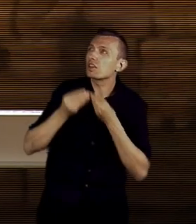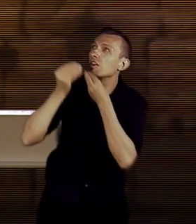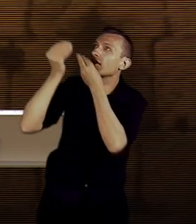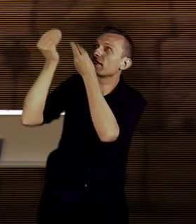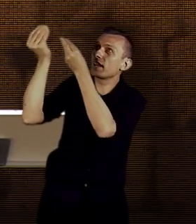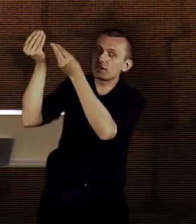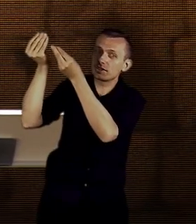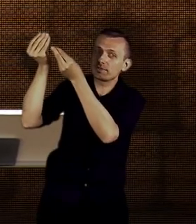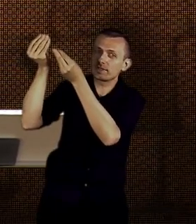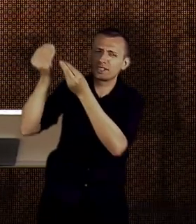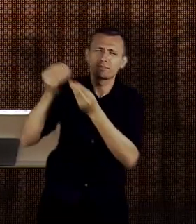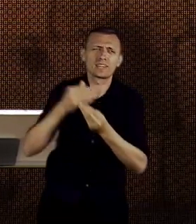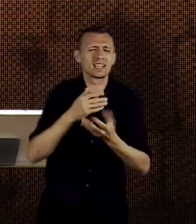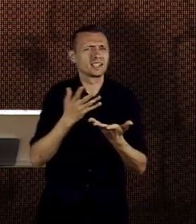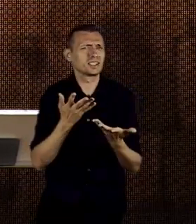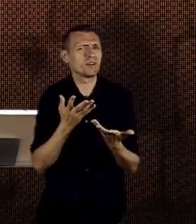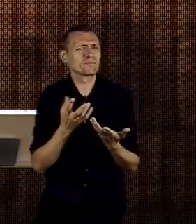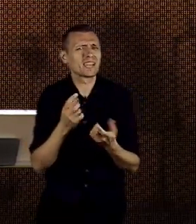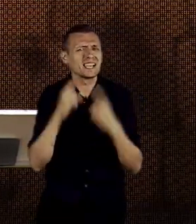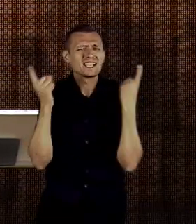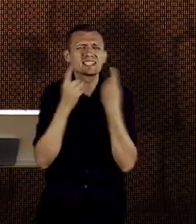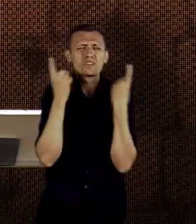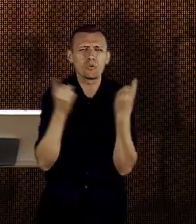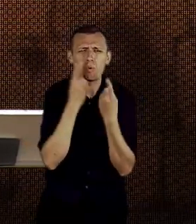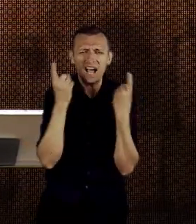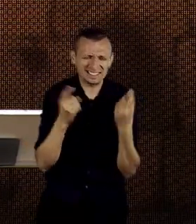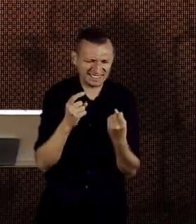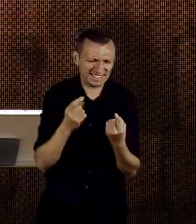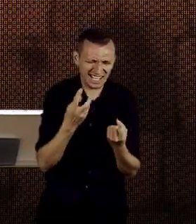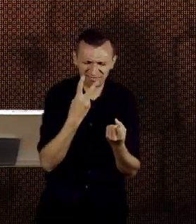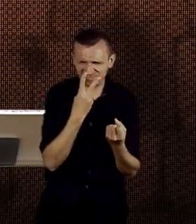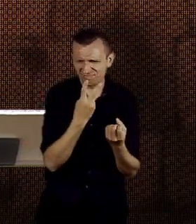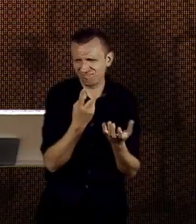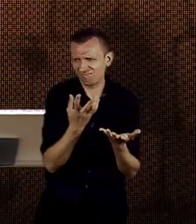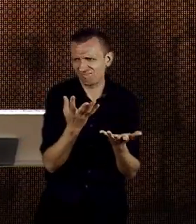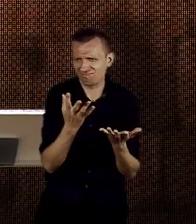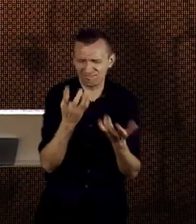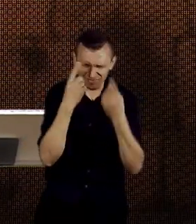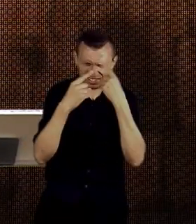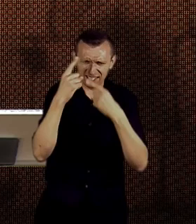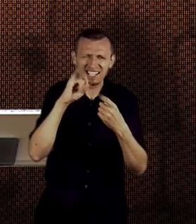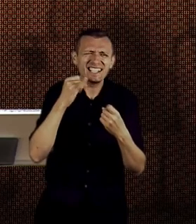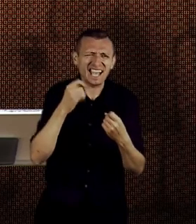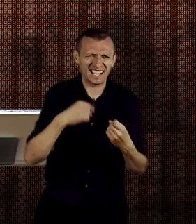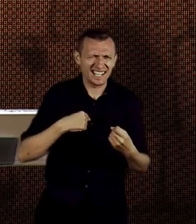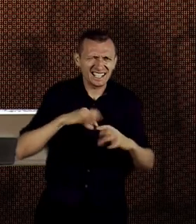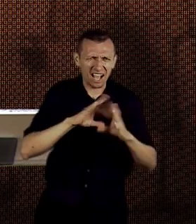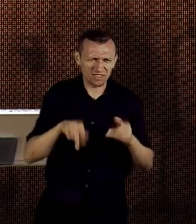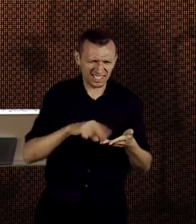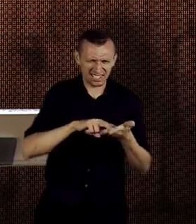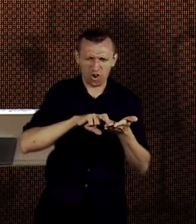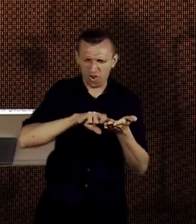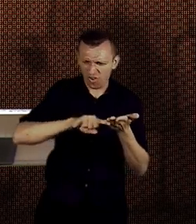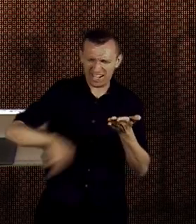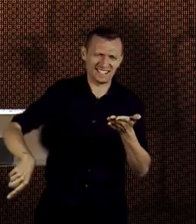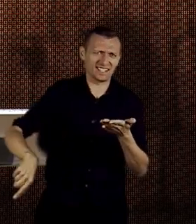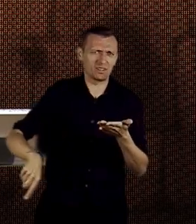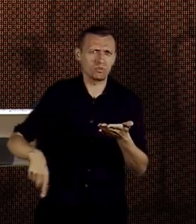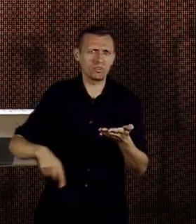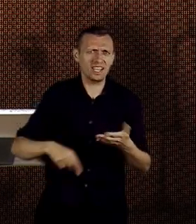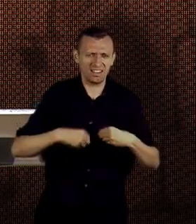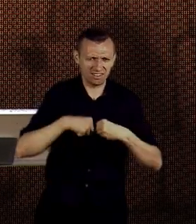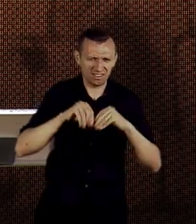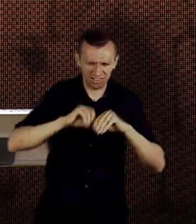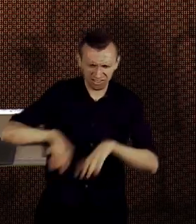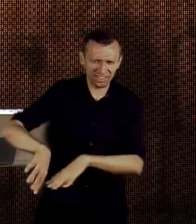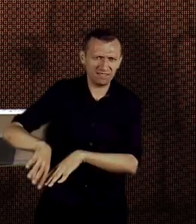rozwoju. Rozwoju, który z jednej strony pokazuje nam wielkość, wierność i dobrotliwość Boga, a